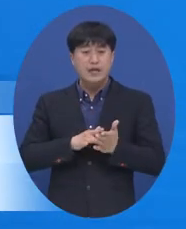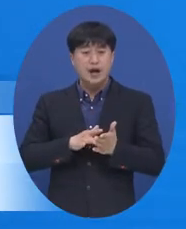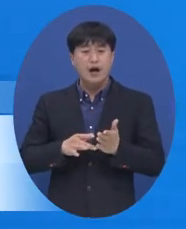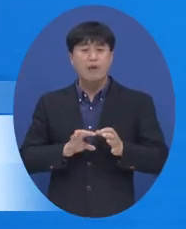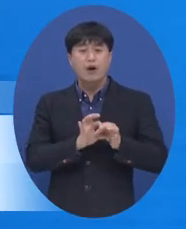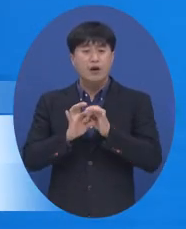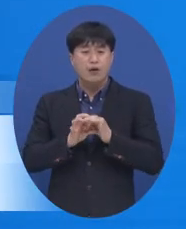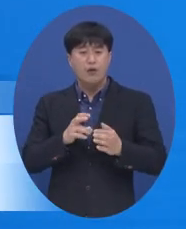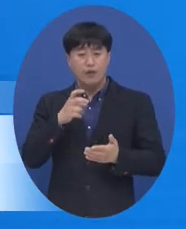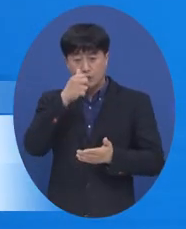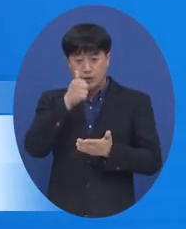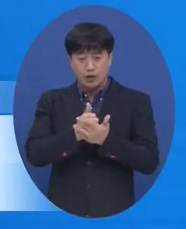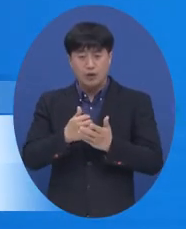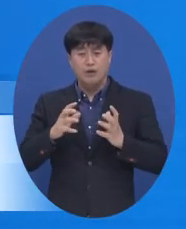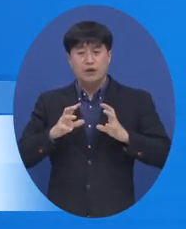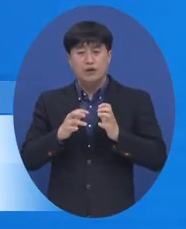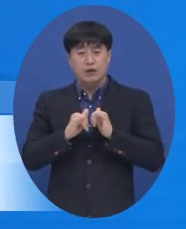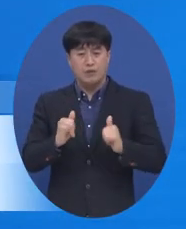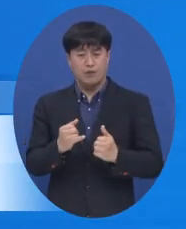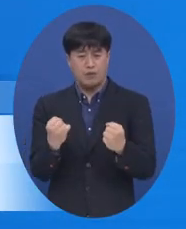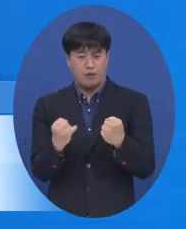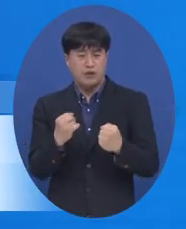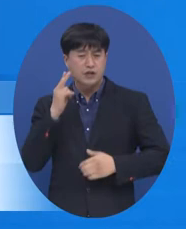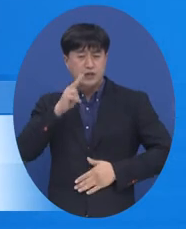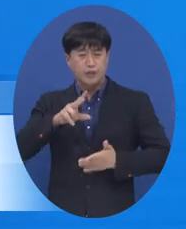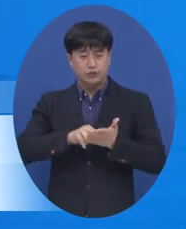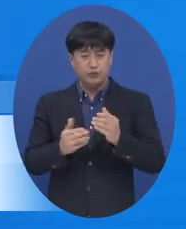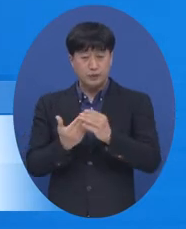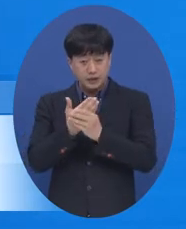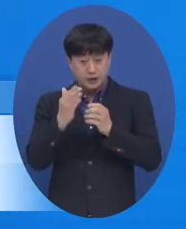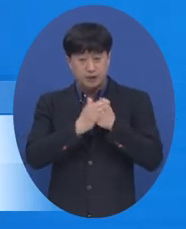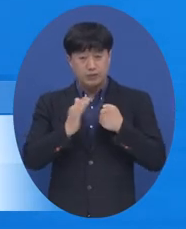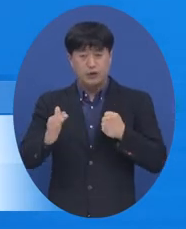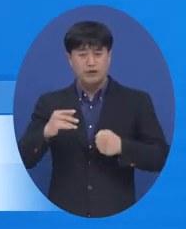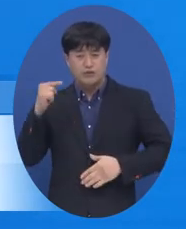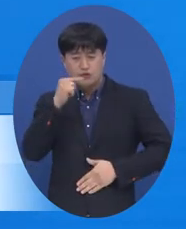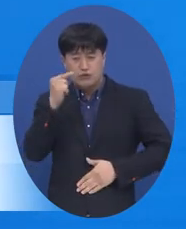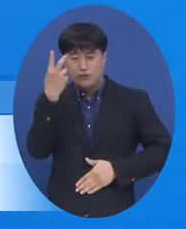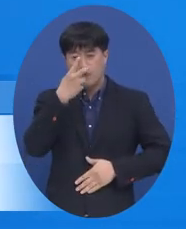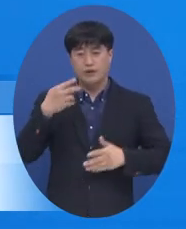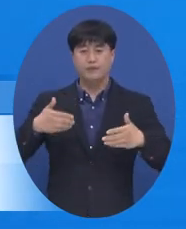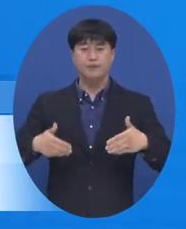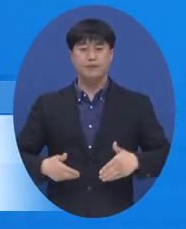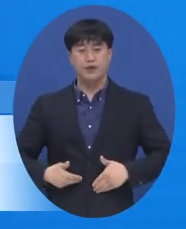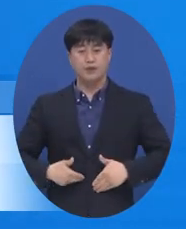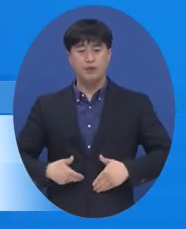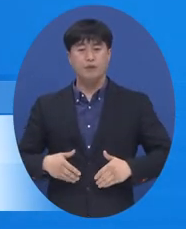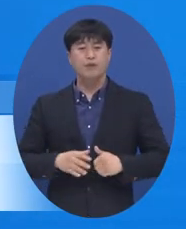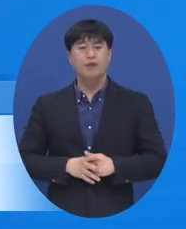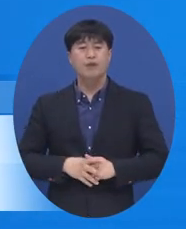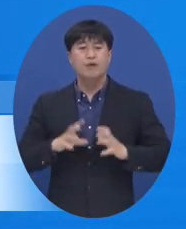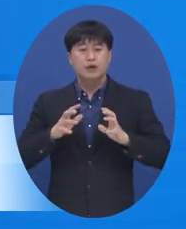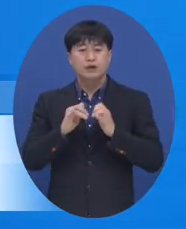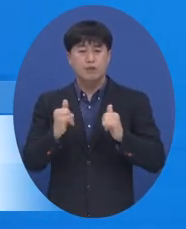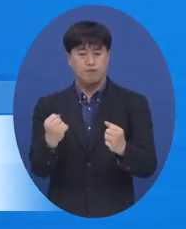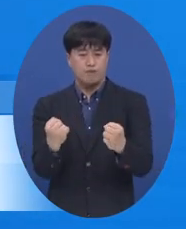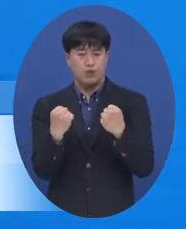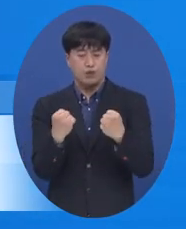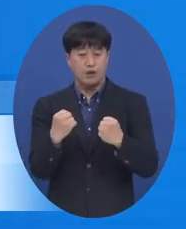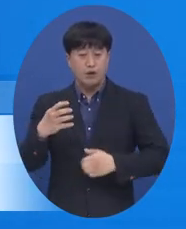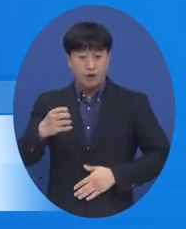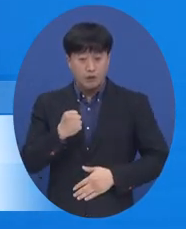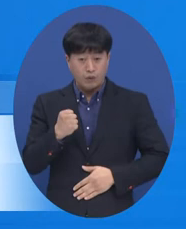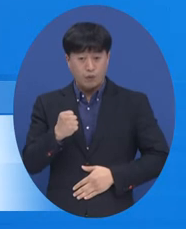범죄는 국민의 건강에 심각한 문제를 일으킬 수 있기 때문에 철저한 관리가 필요하며 국민의 건강을